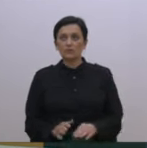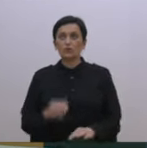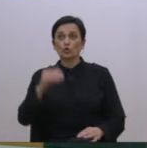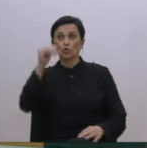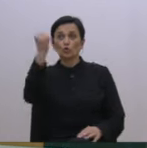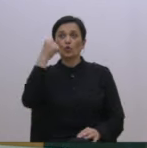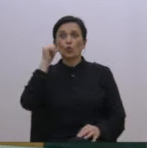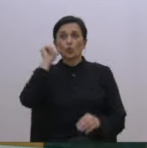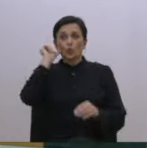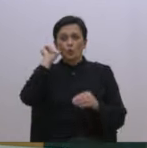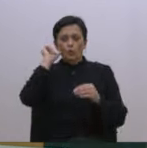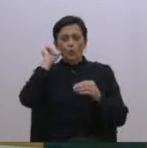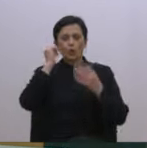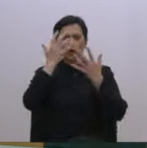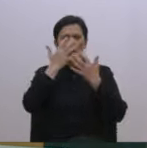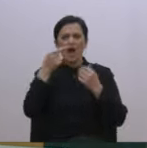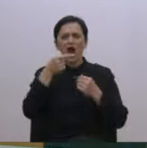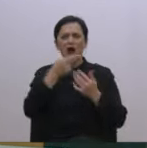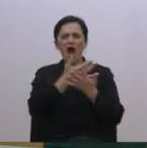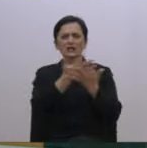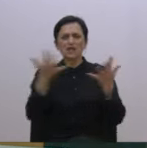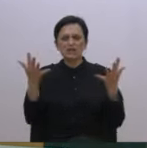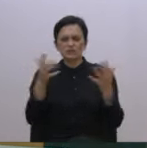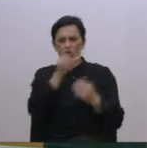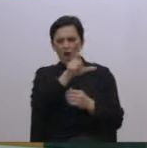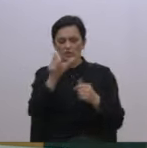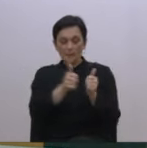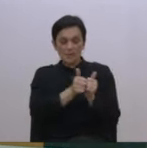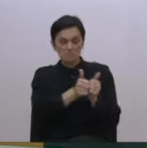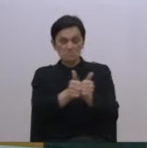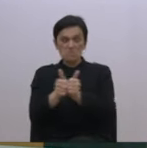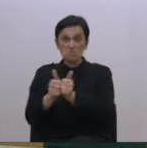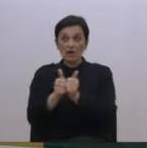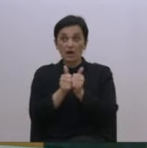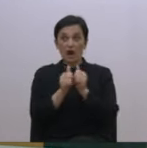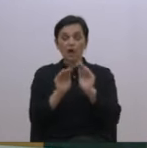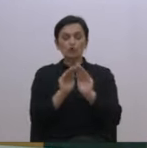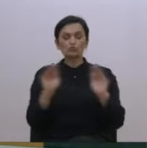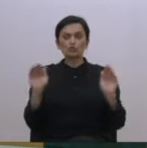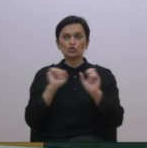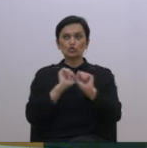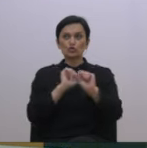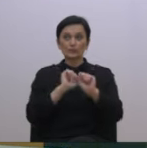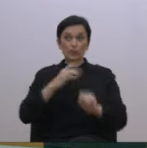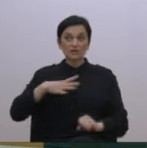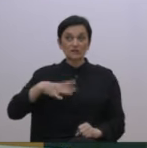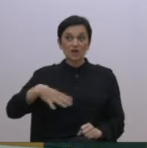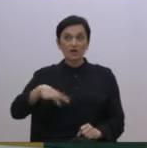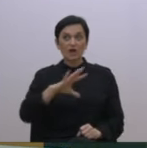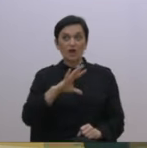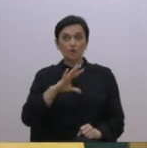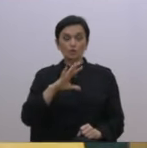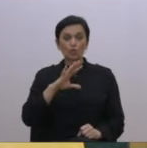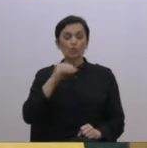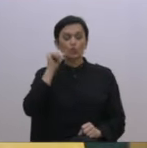სუხელ ათასობით ადამიანი იდგა მხარდამხარ და მშვიდობიანად იცავდა საქართველოს.